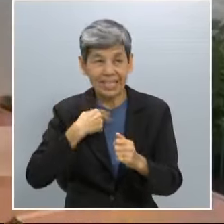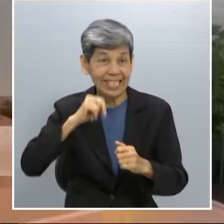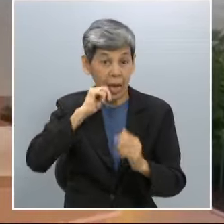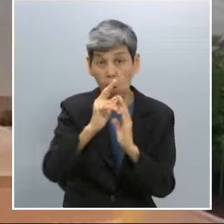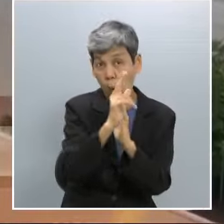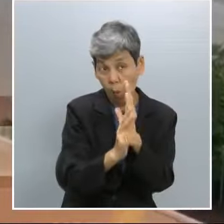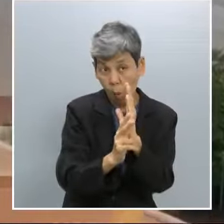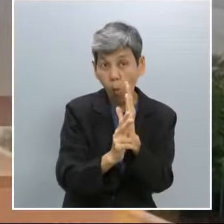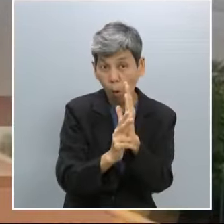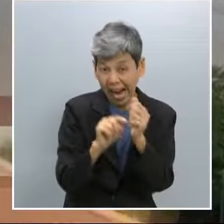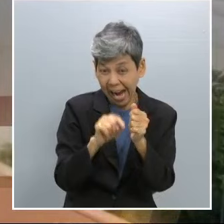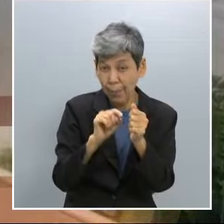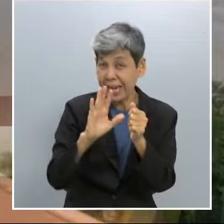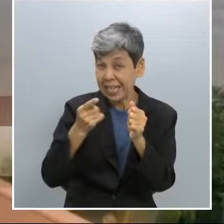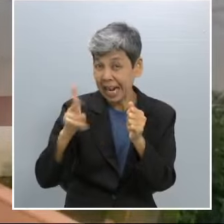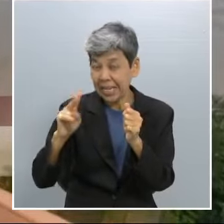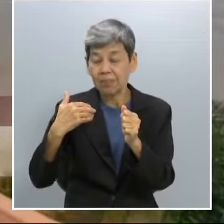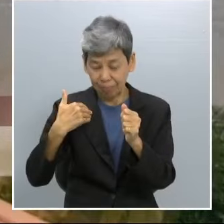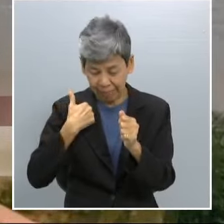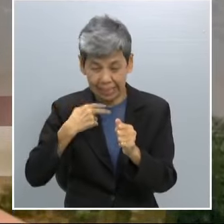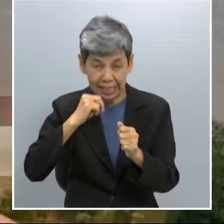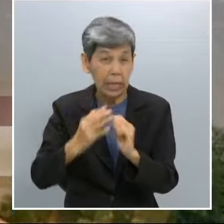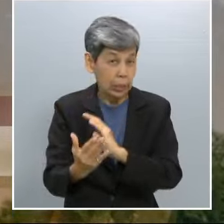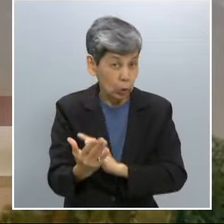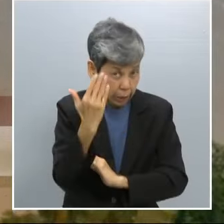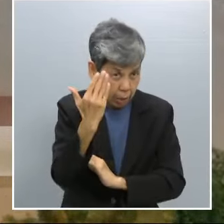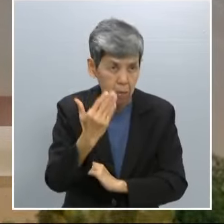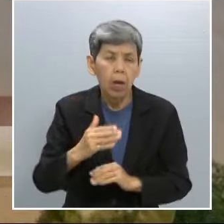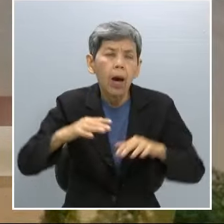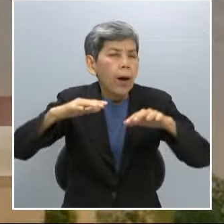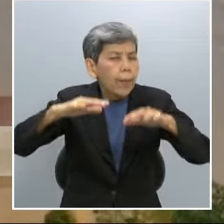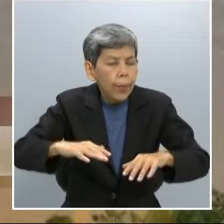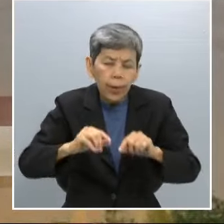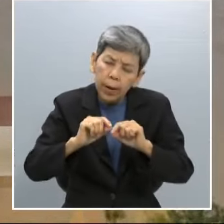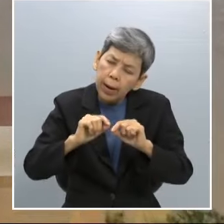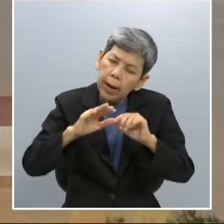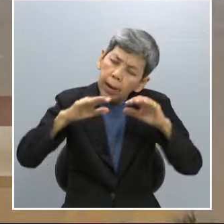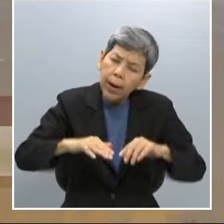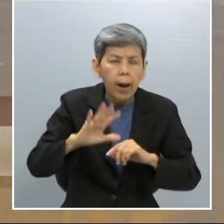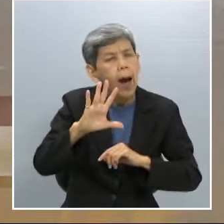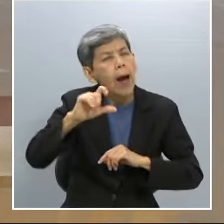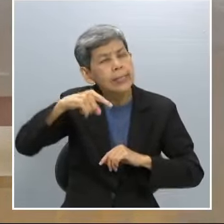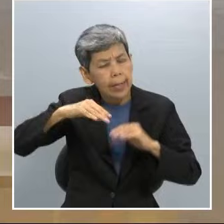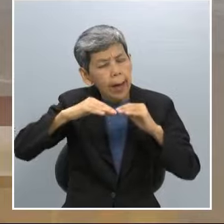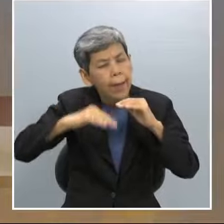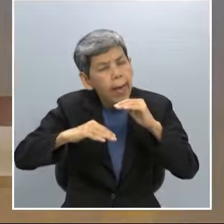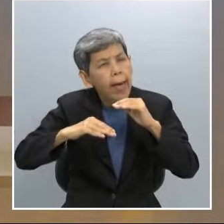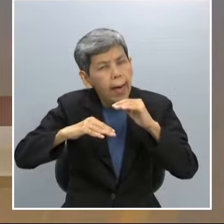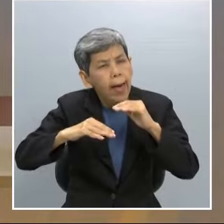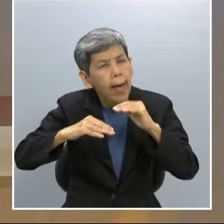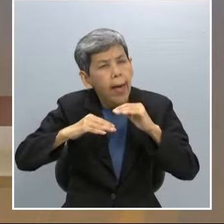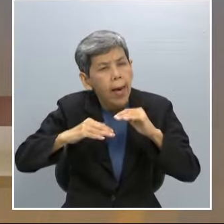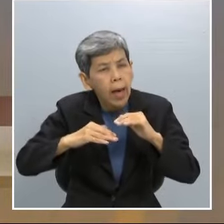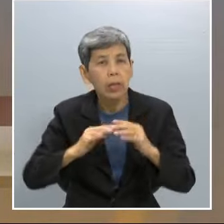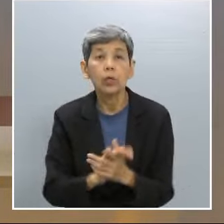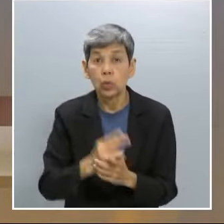ของที่อำเภอเชียงคานจังหวัดเลยเมื่อคืนจนถึงเช้าลดลงมา5เซนนะครับทุกผู้ชมแต่ถึงนั้นลาวัฒน